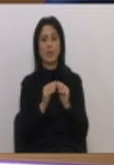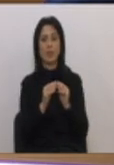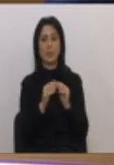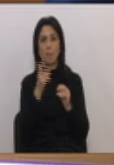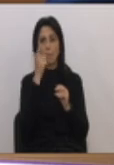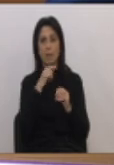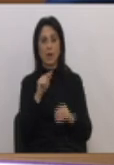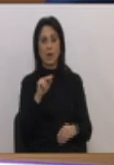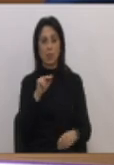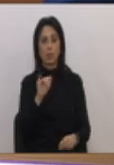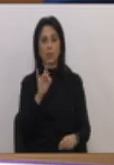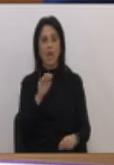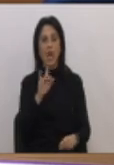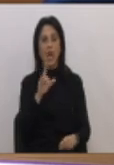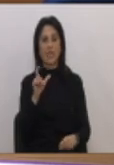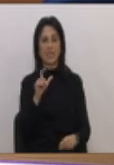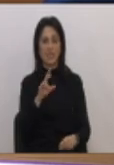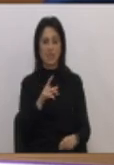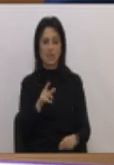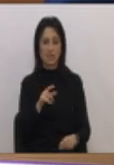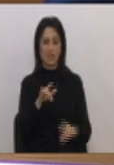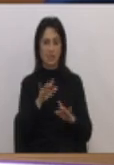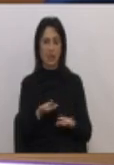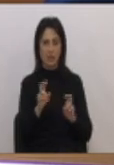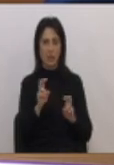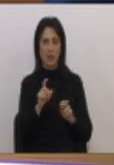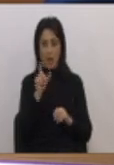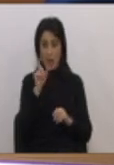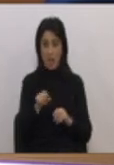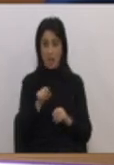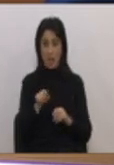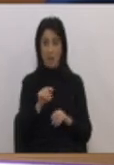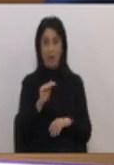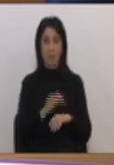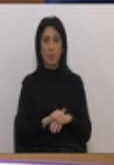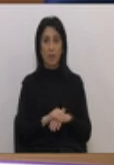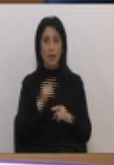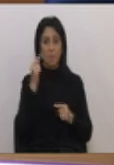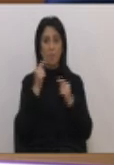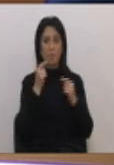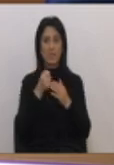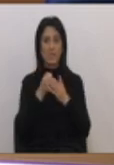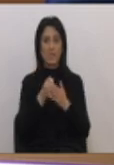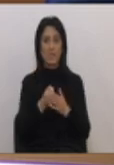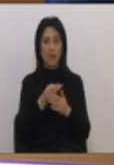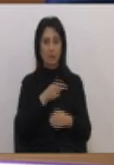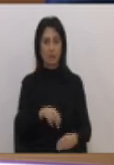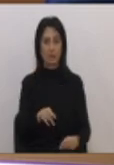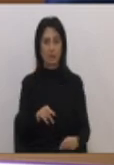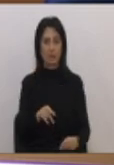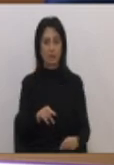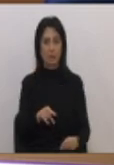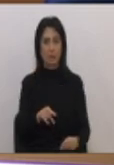ბატონი ფუტკარაძის საქმე, ნუგზარ ფუტკარაძის საქმე არ შეიძლება არ ვახსენოთ. Ადამიანი ფაქტობრივად ფსიქოლოგიურ წნეხს ემსხვერპლა.